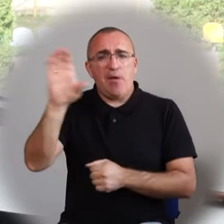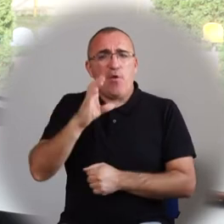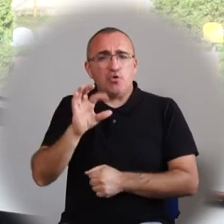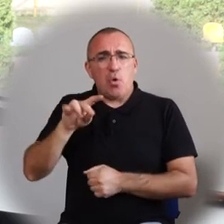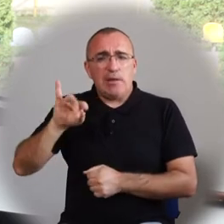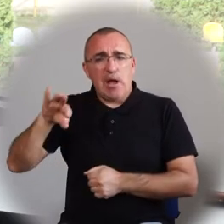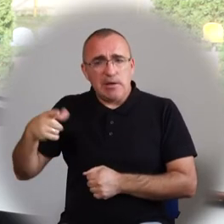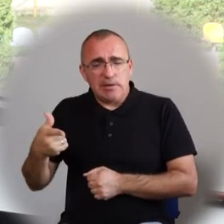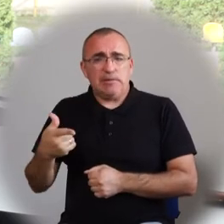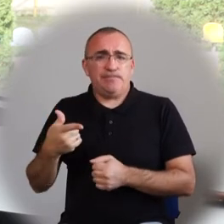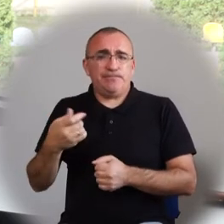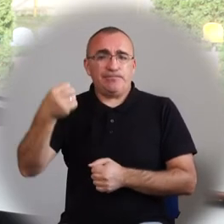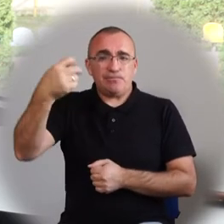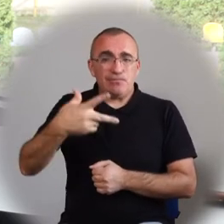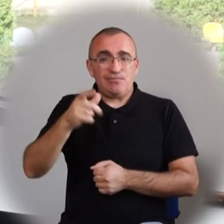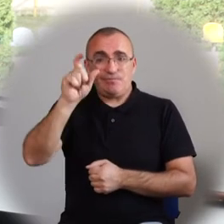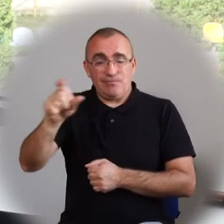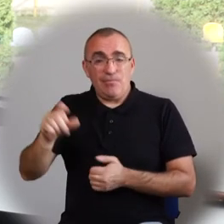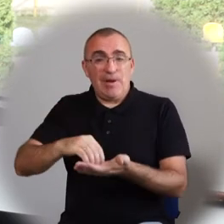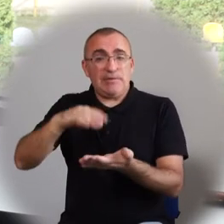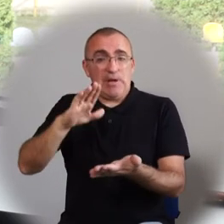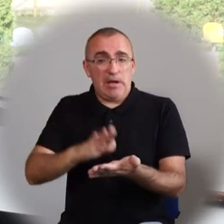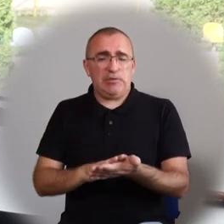і Європейська солідарність із тих